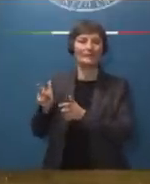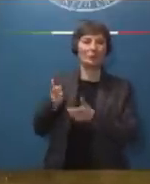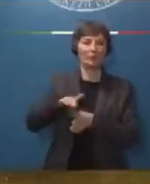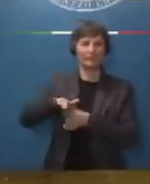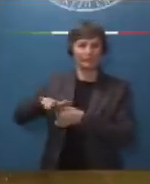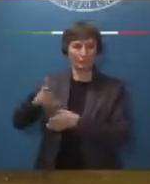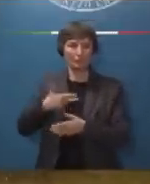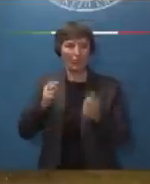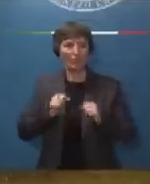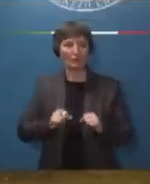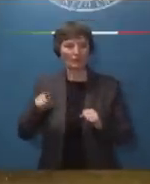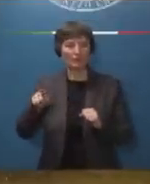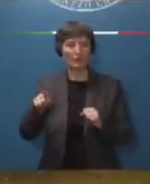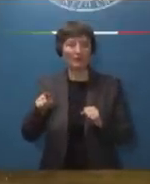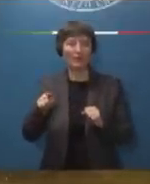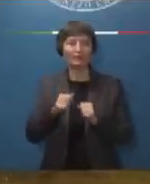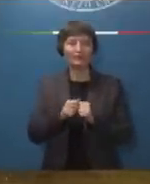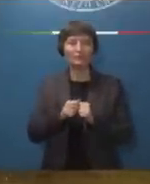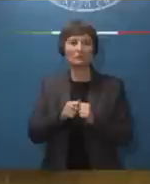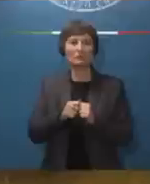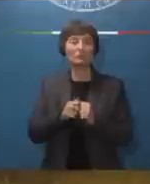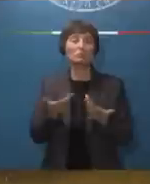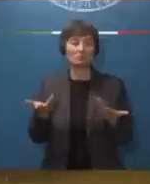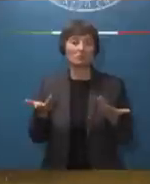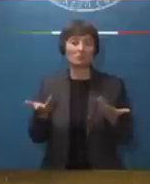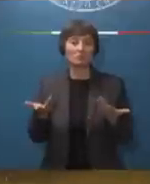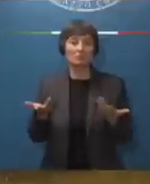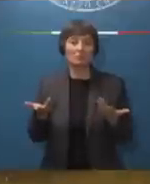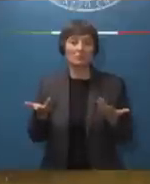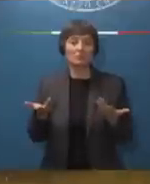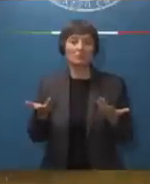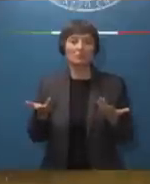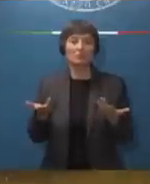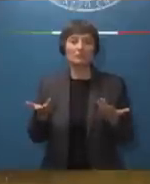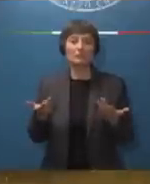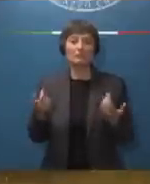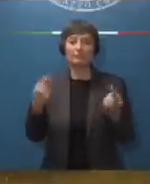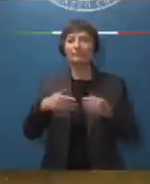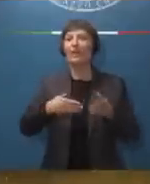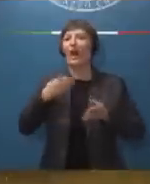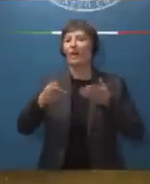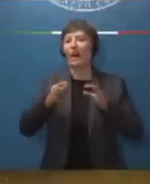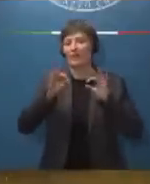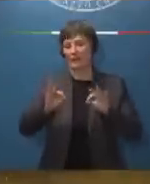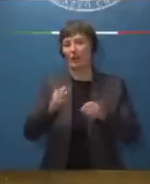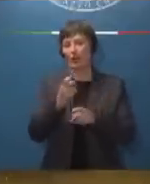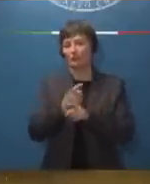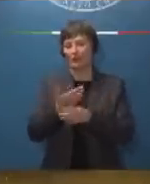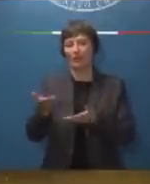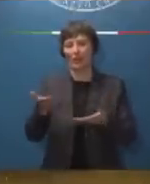della Russia nei vostri confronti e bisogna andare in questo certo senso avanti